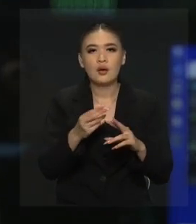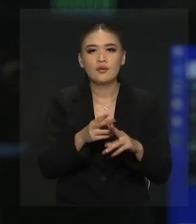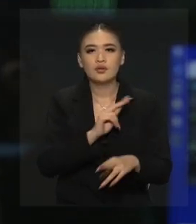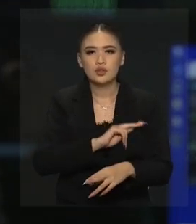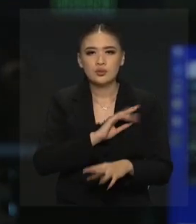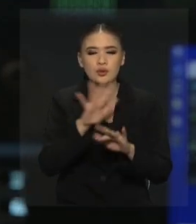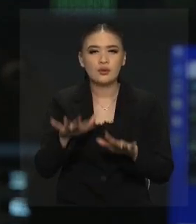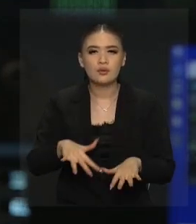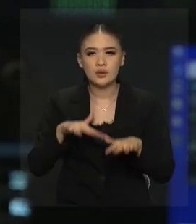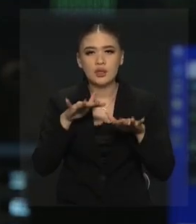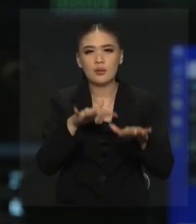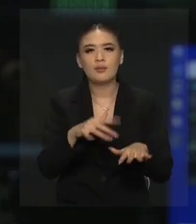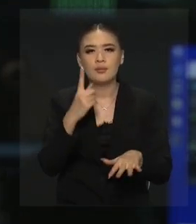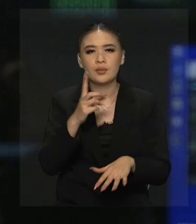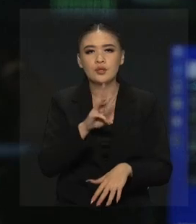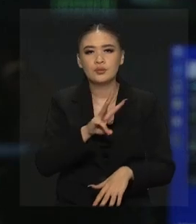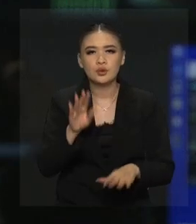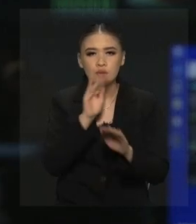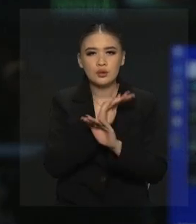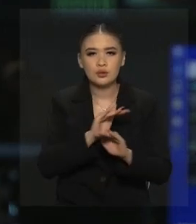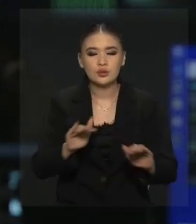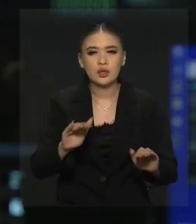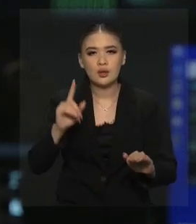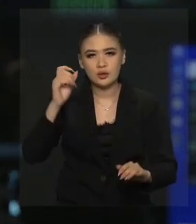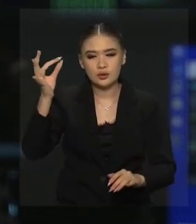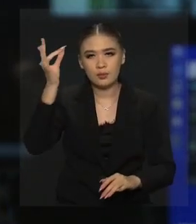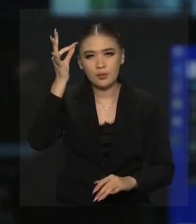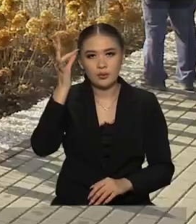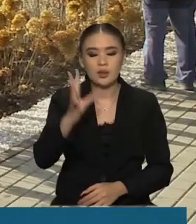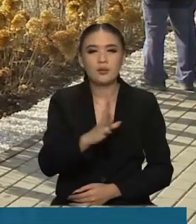қалмай ержүрек батырды бір минут үнсіздікпен еске алды.